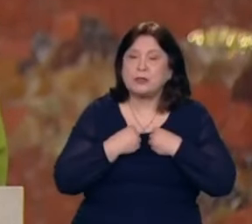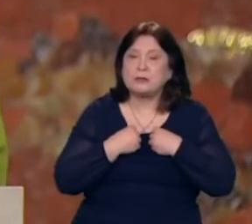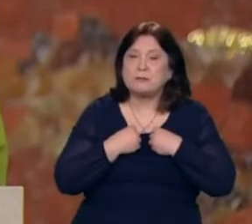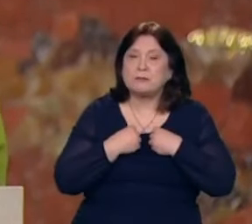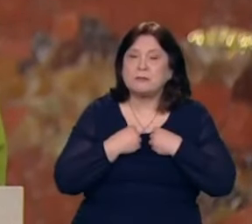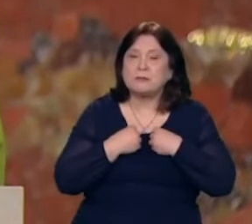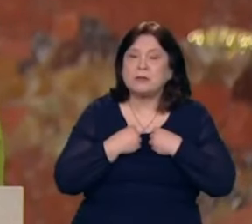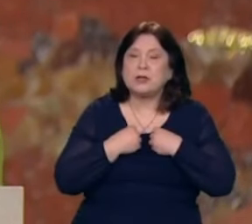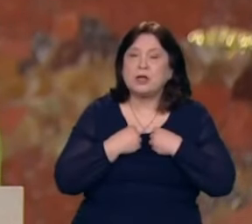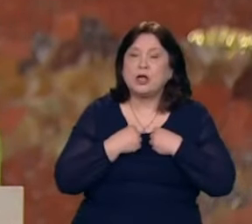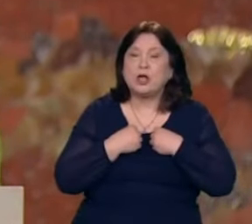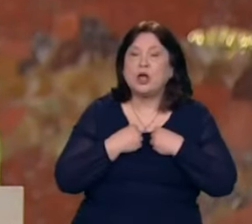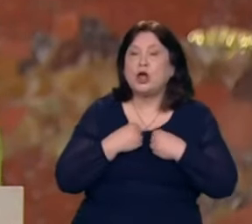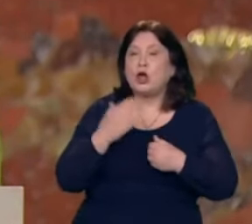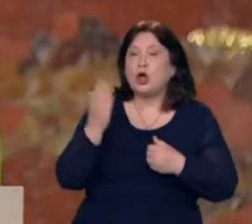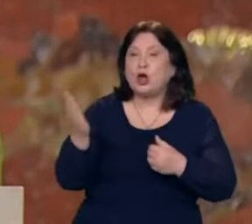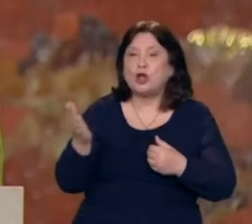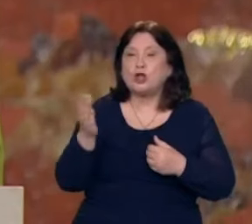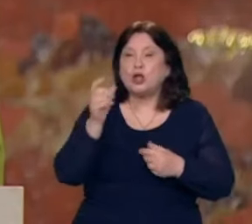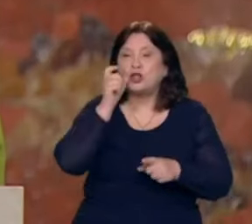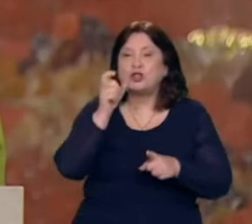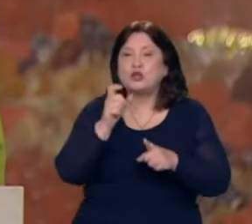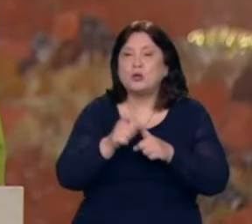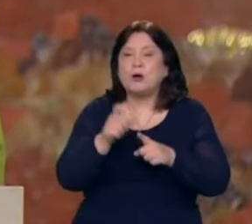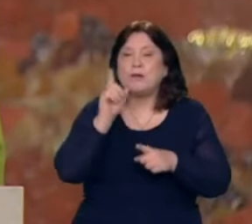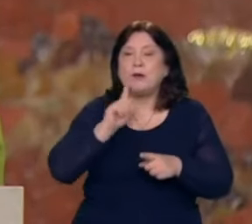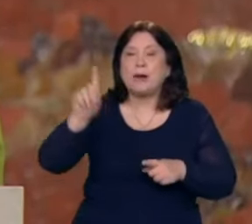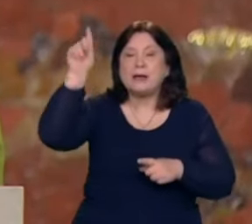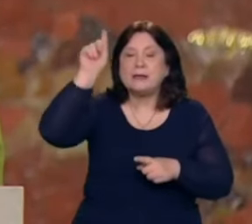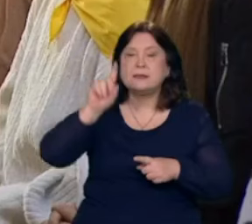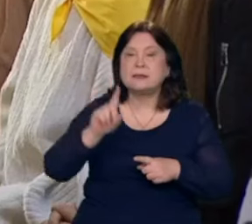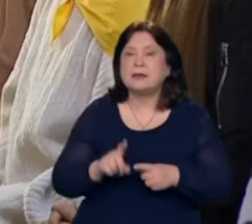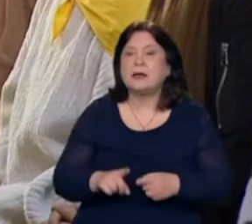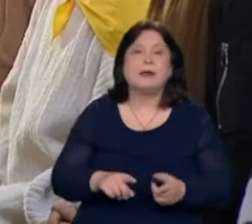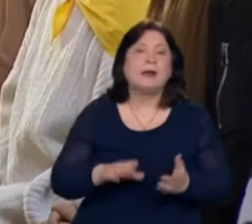przyszłym oto słowo pańskie